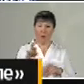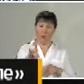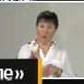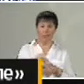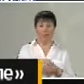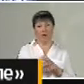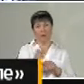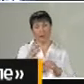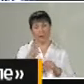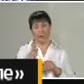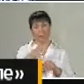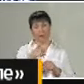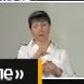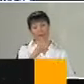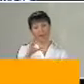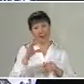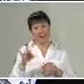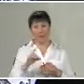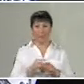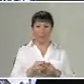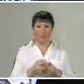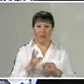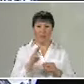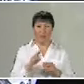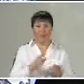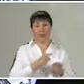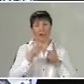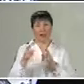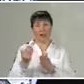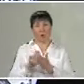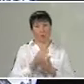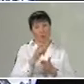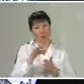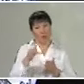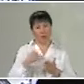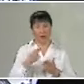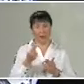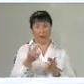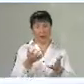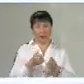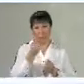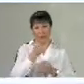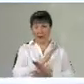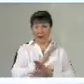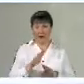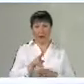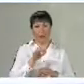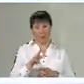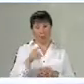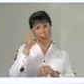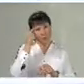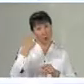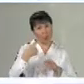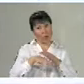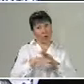это было всё советский союз а вот перейти на новую систему чтобы за это брать деньги я так и не научилась диплом психолога лежит у